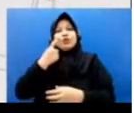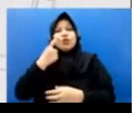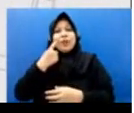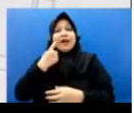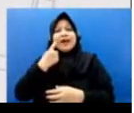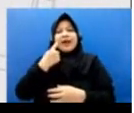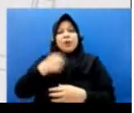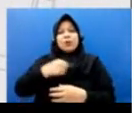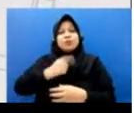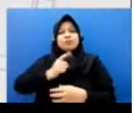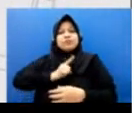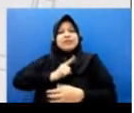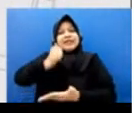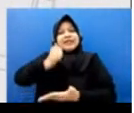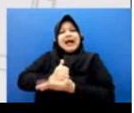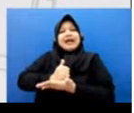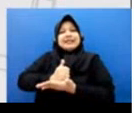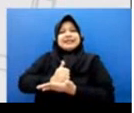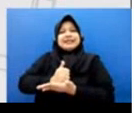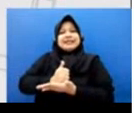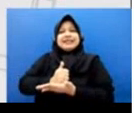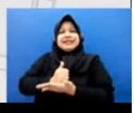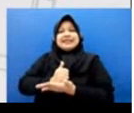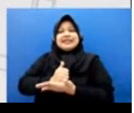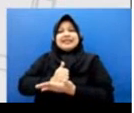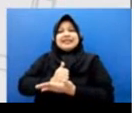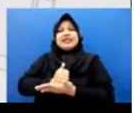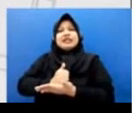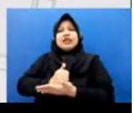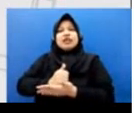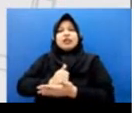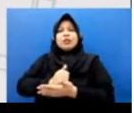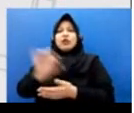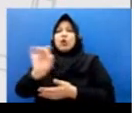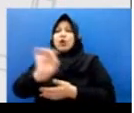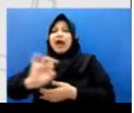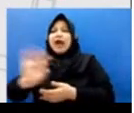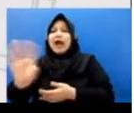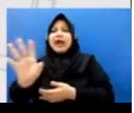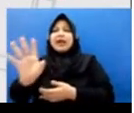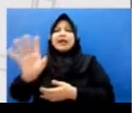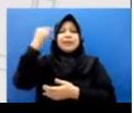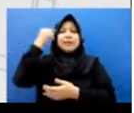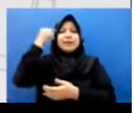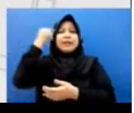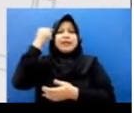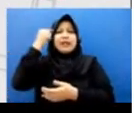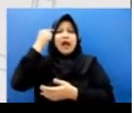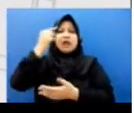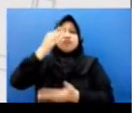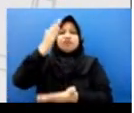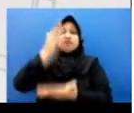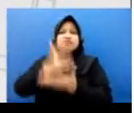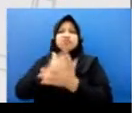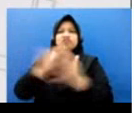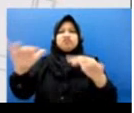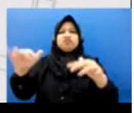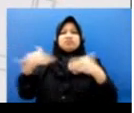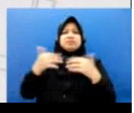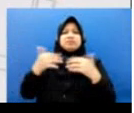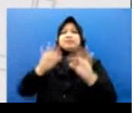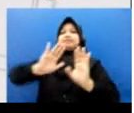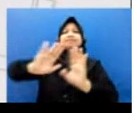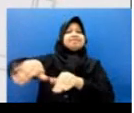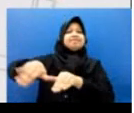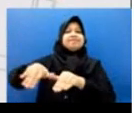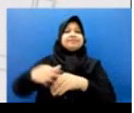sehingga perhatian orang lain, pemikiran orang lain, judgment orang lain itu tidak terlalu relevan buat mereka.